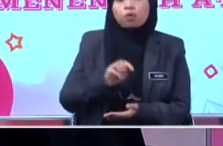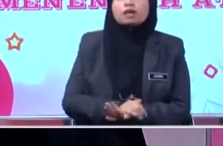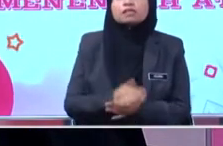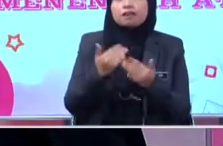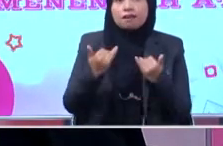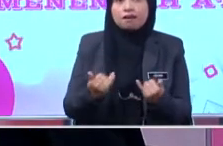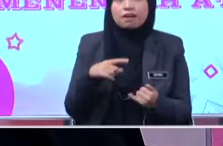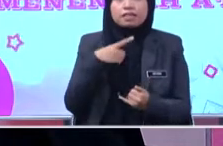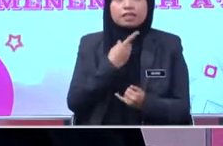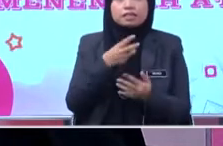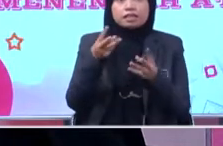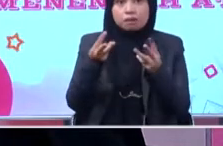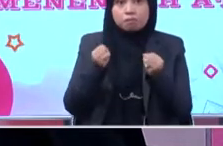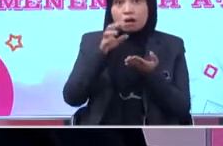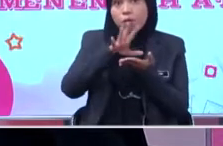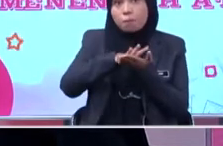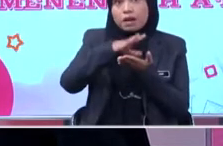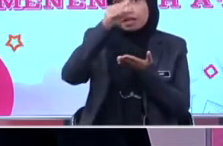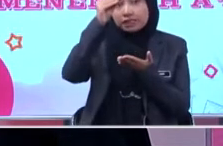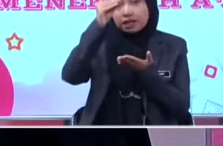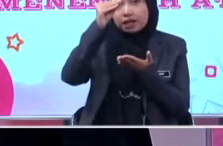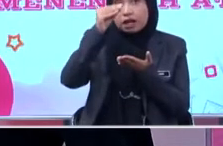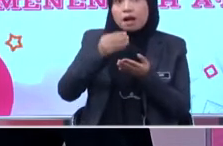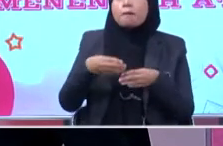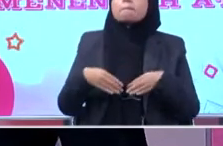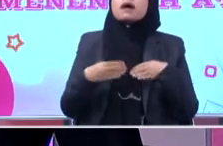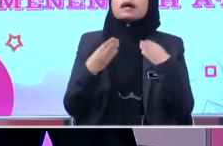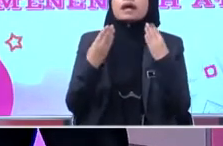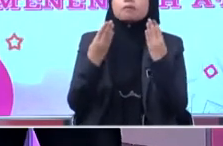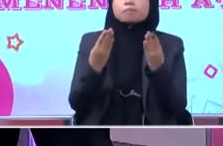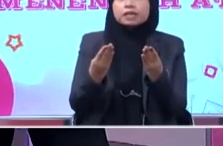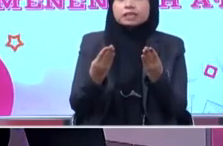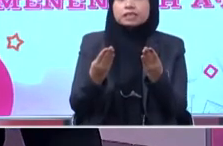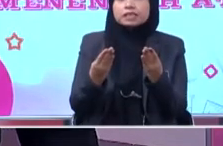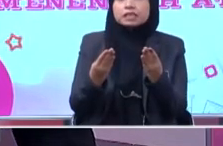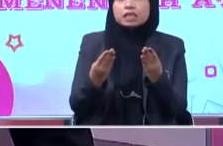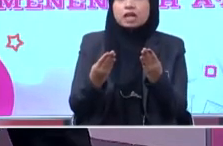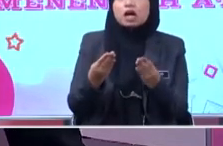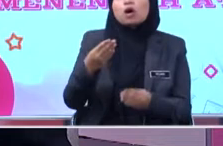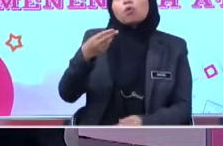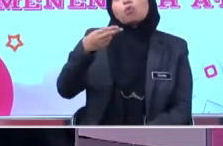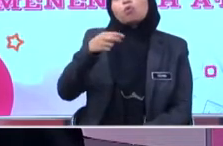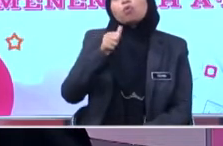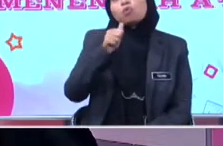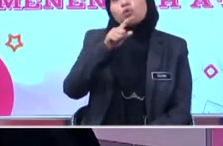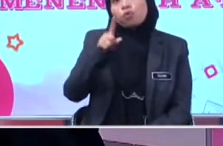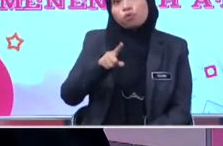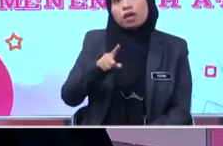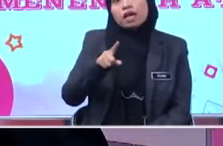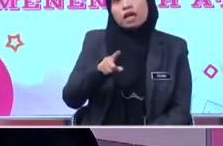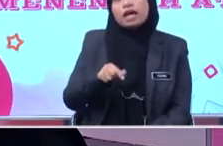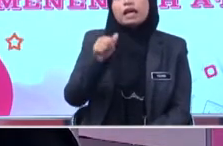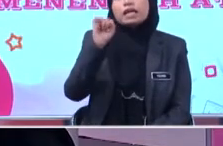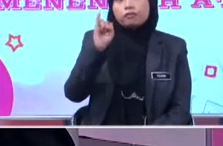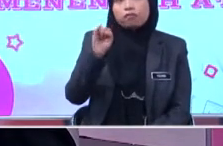ini kita enak belajar berkaitan dengan Bagaimana keadaan huruf ikhfa Haqiqi itu jadi hukum ikhfa Haqiqi